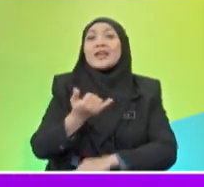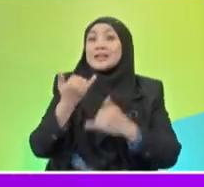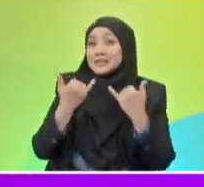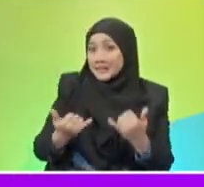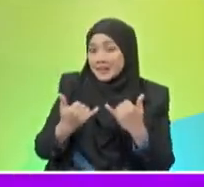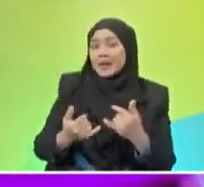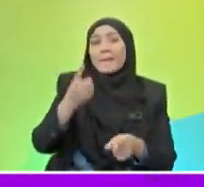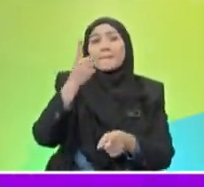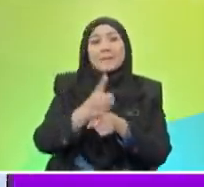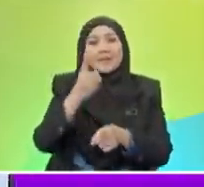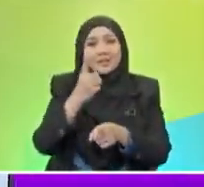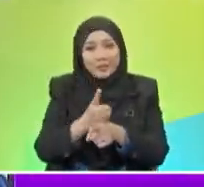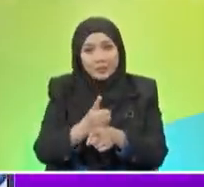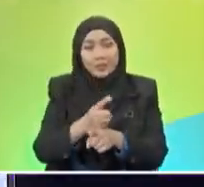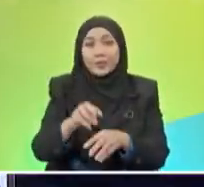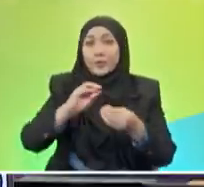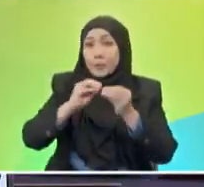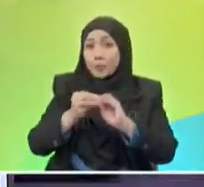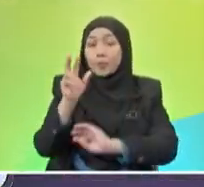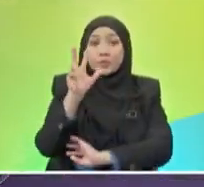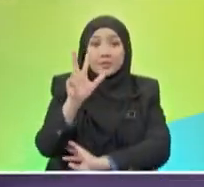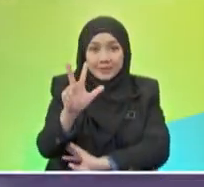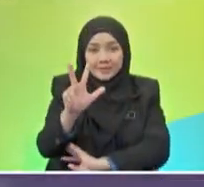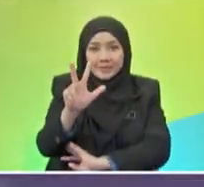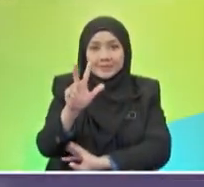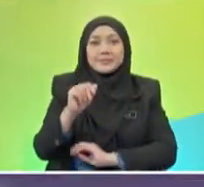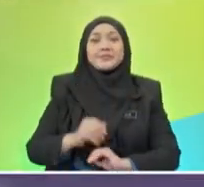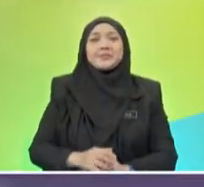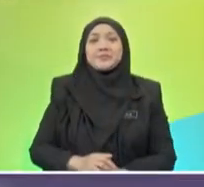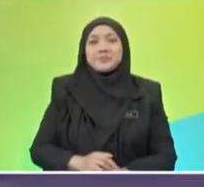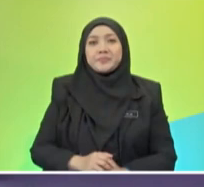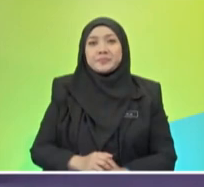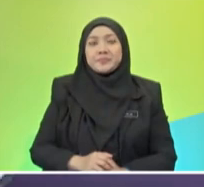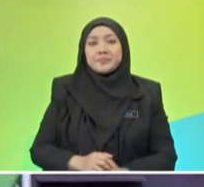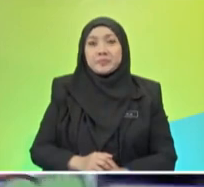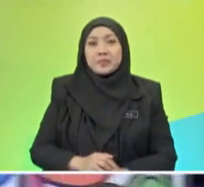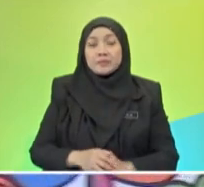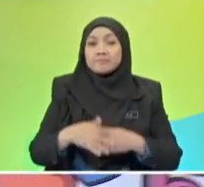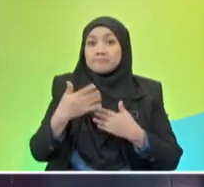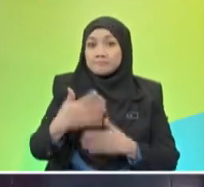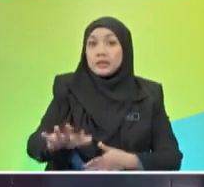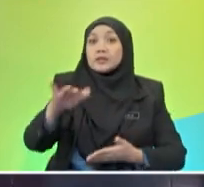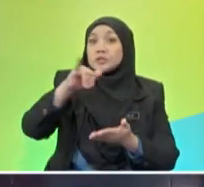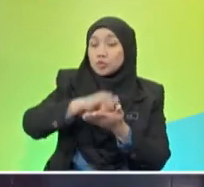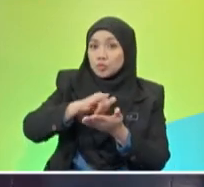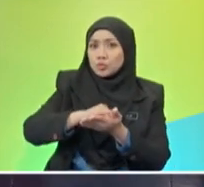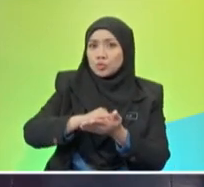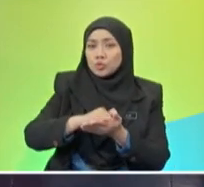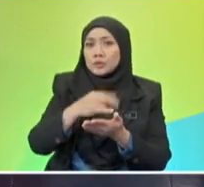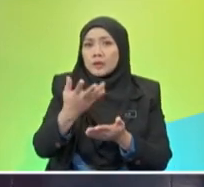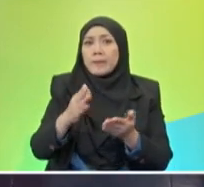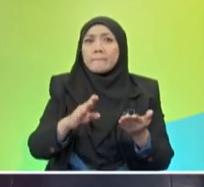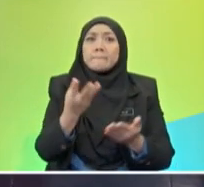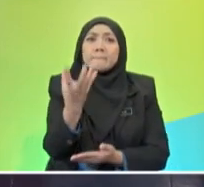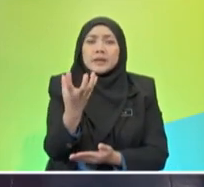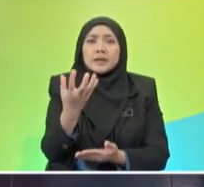Okey, 3. Jadi kita tampalkan 3. Seterusnya, balang yang terdekat dengan Chris